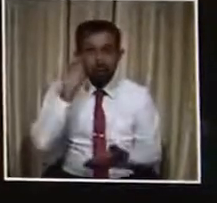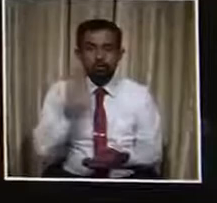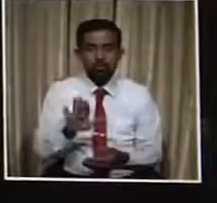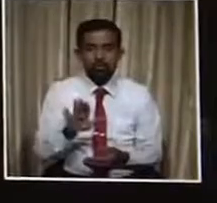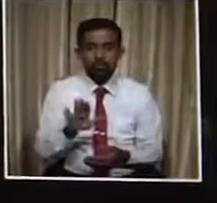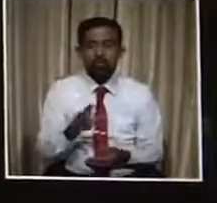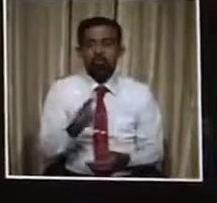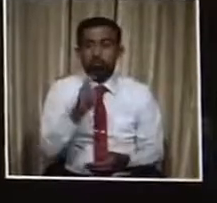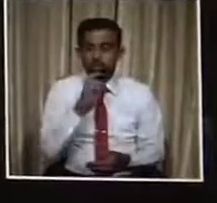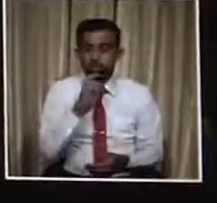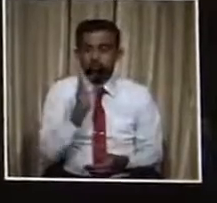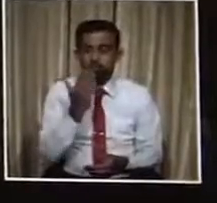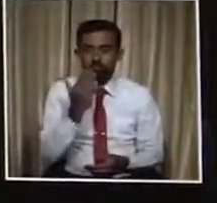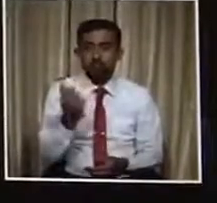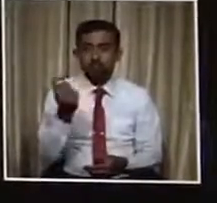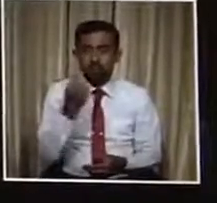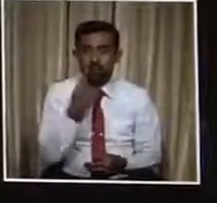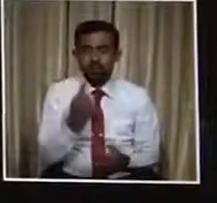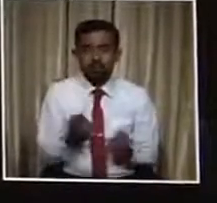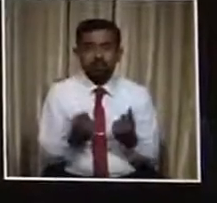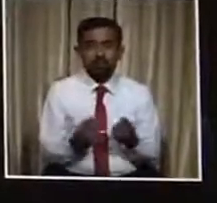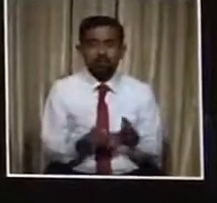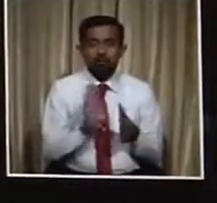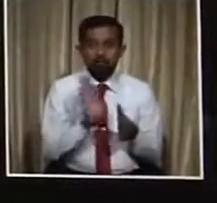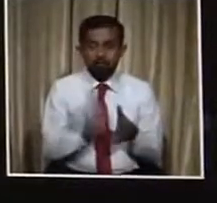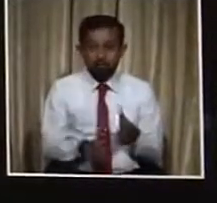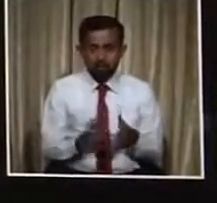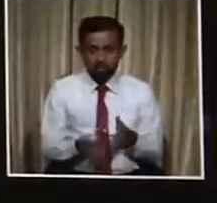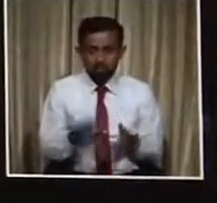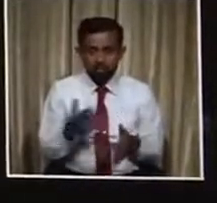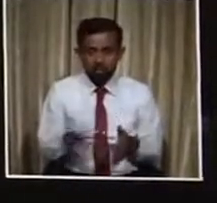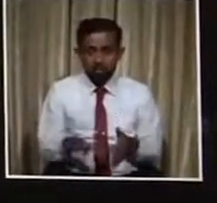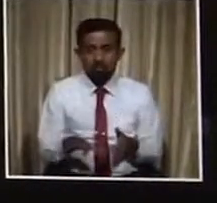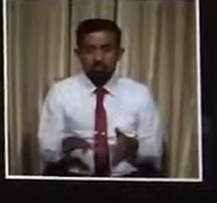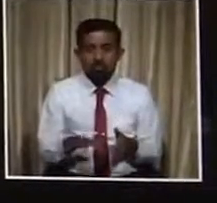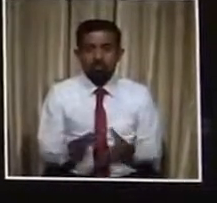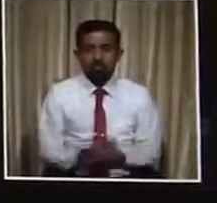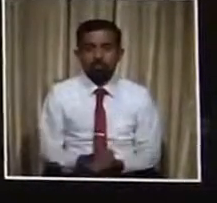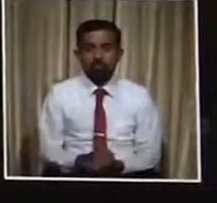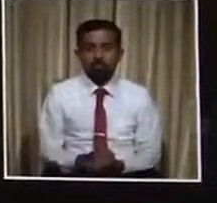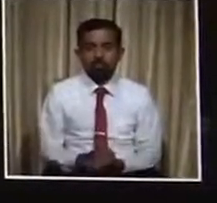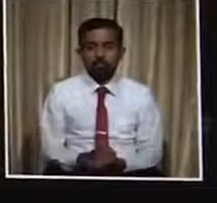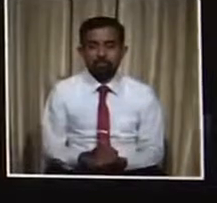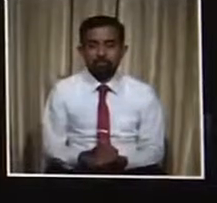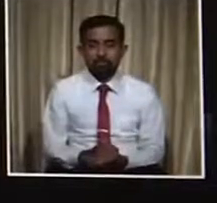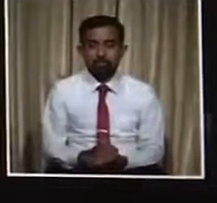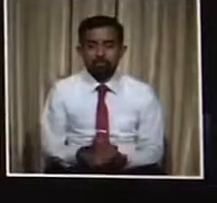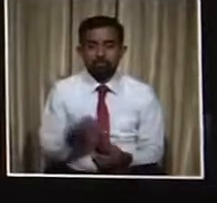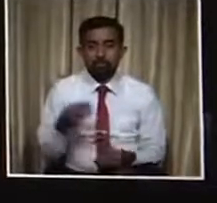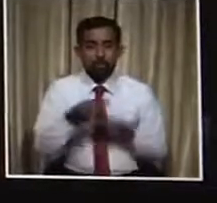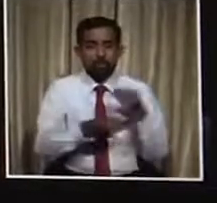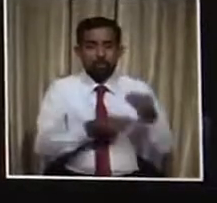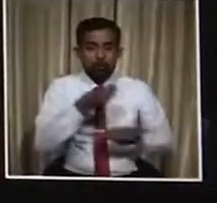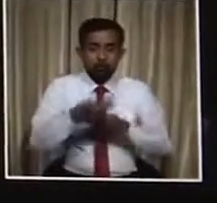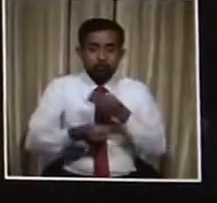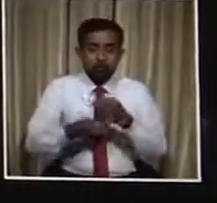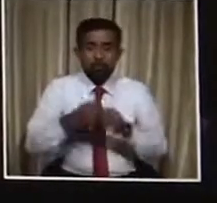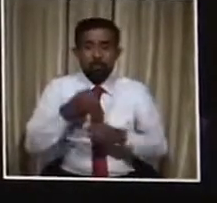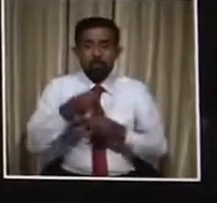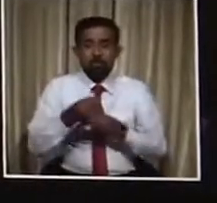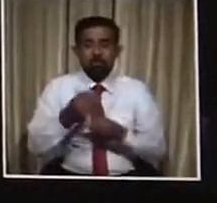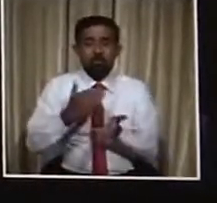பெருந்தோட்ட கம்பெனிகள் பெருந்தோட்ட கம்பெனிக்கு வக்காலத்து வாங்குகின்ற பாராளுமன்ற உறுப்பினர் அமைச்சரையும் கேட்டுக்கொள்கிறேன். நீதிமன்ற மேன்மீட்டு மேன்முறை